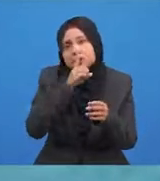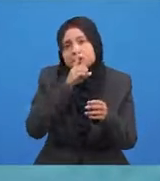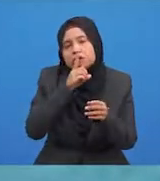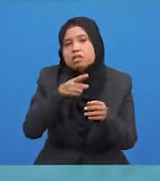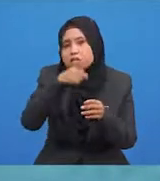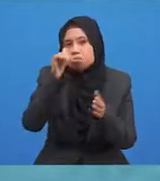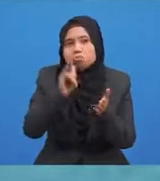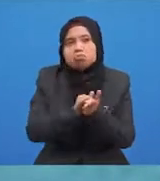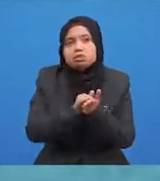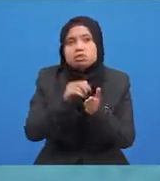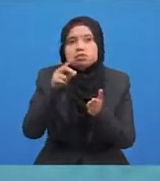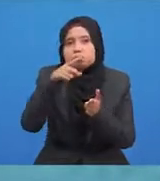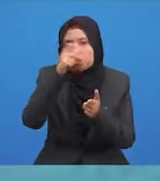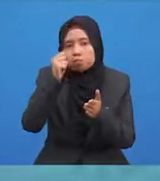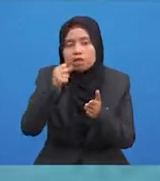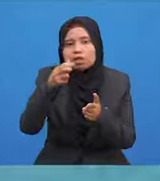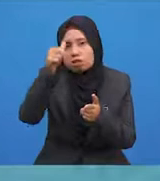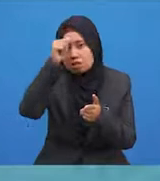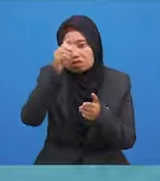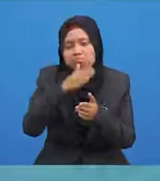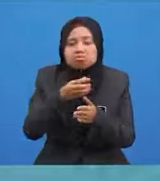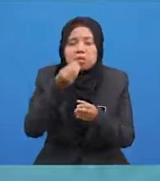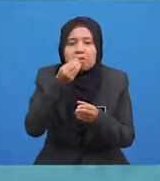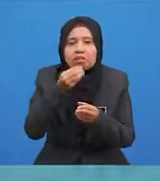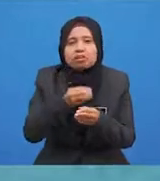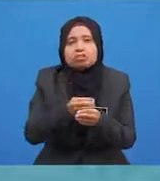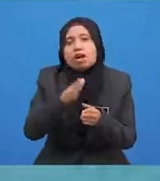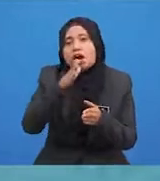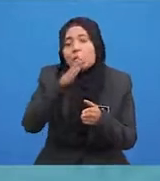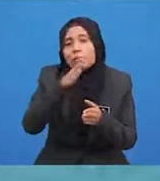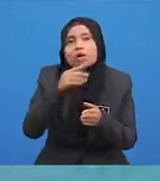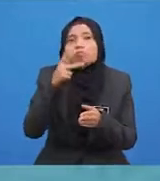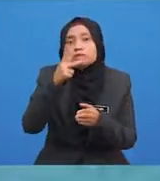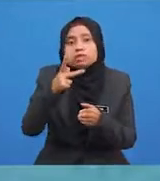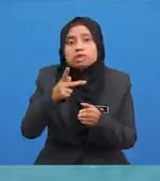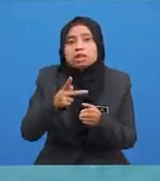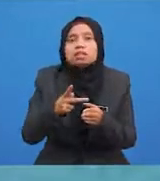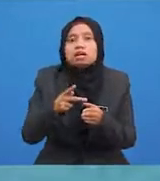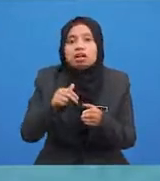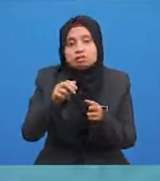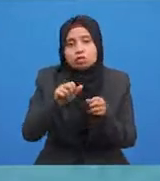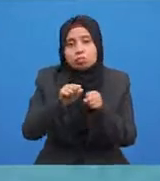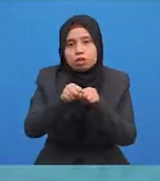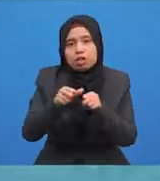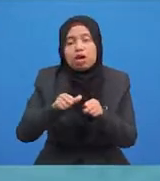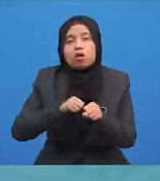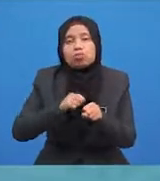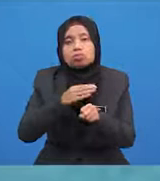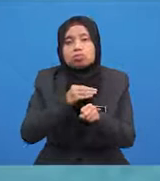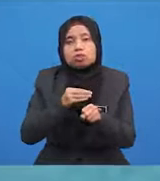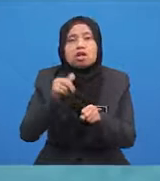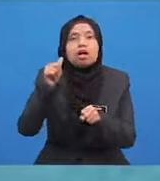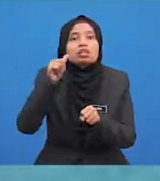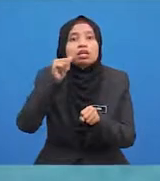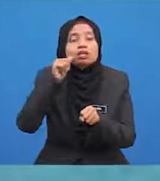menyebabkan ayah tidak lalu makan. Emak berpesan agar aku dan Azura